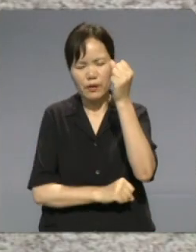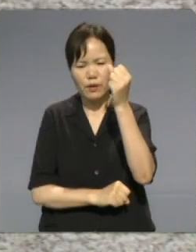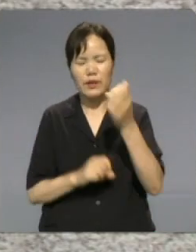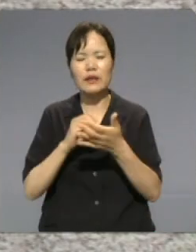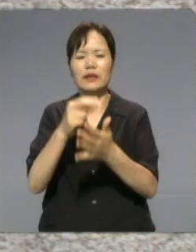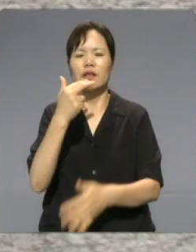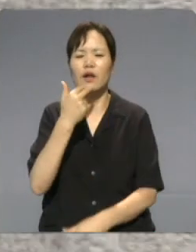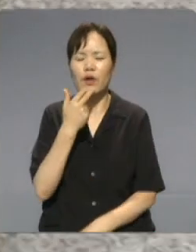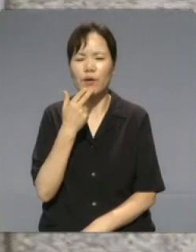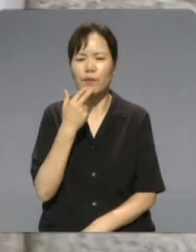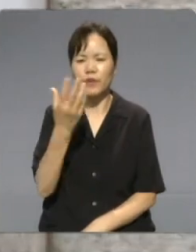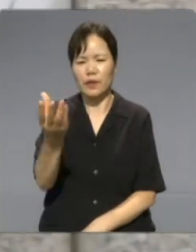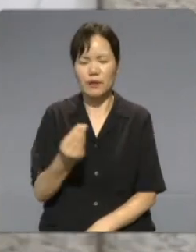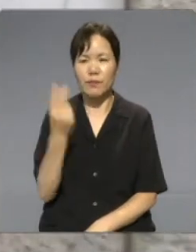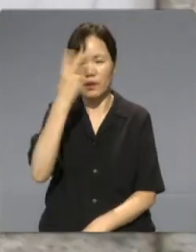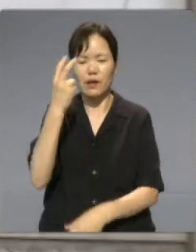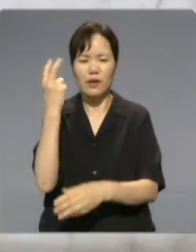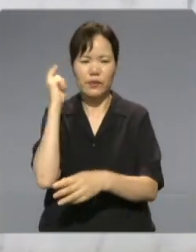재판에 넘겨졌습니다.